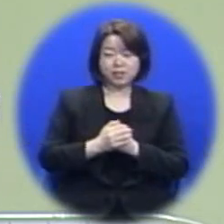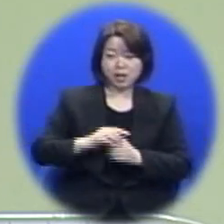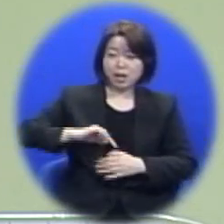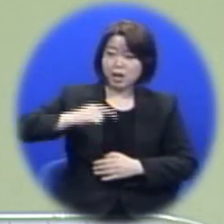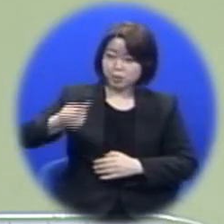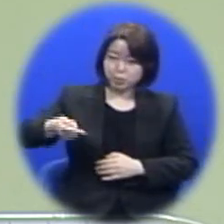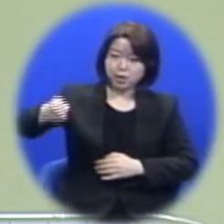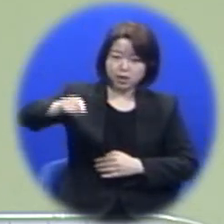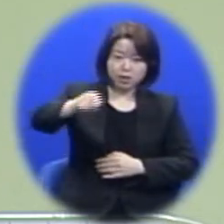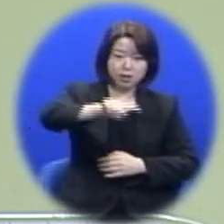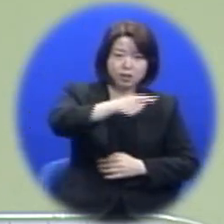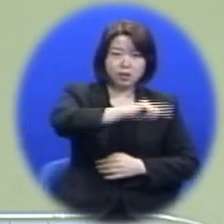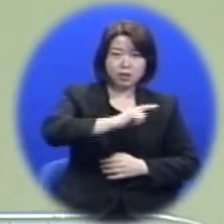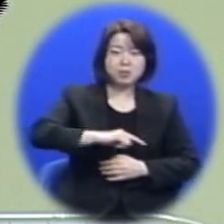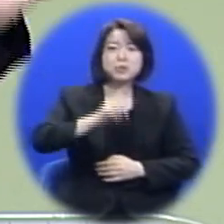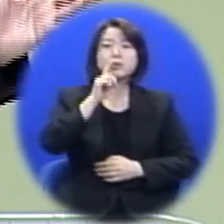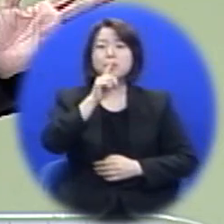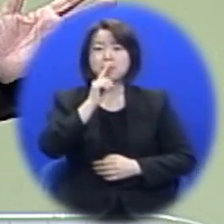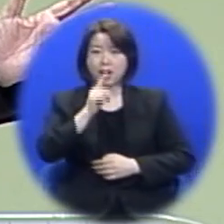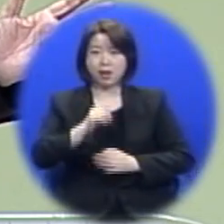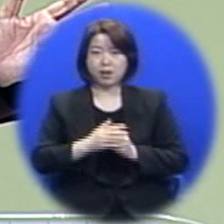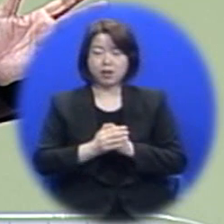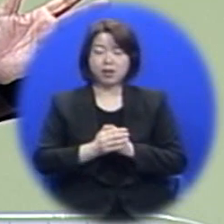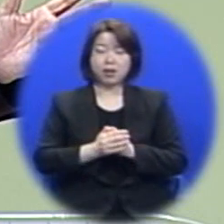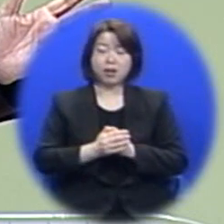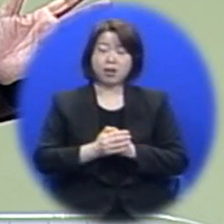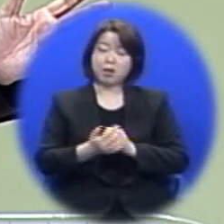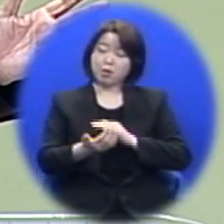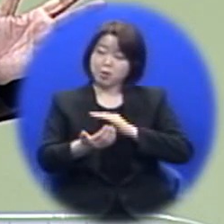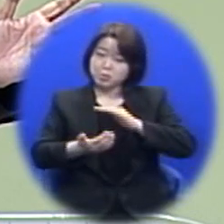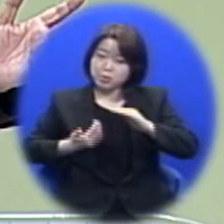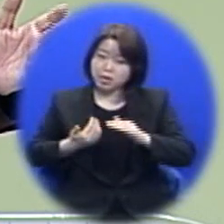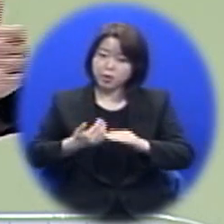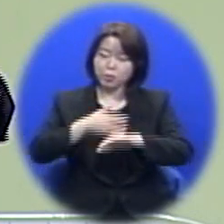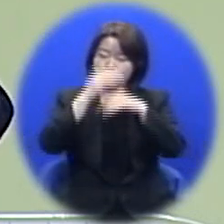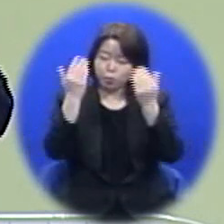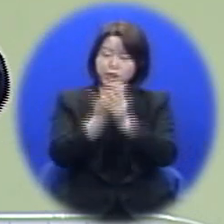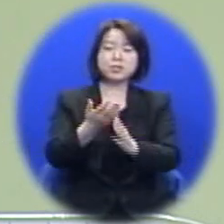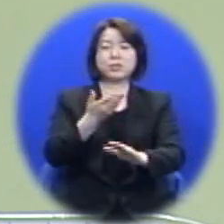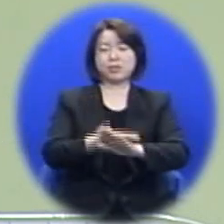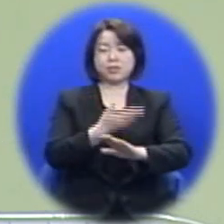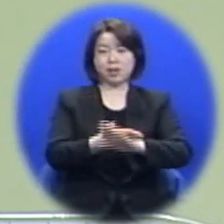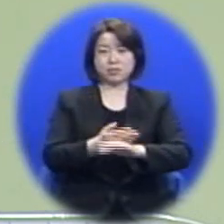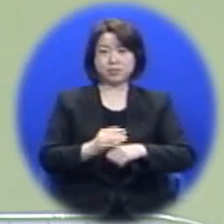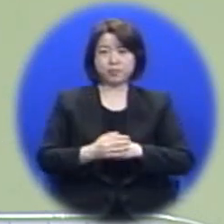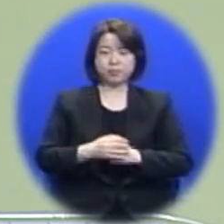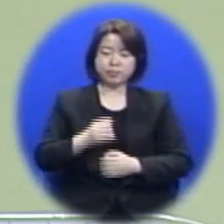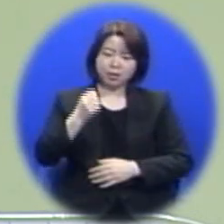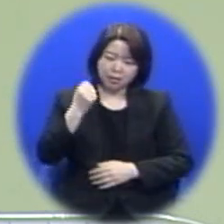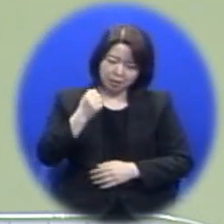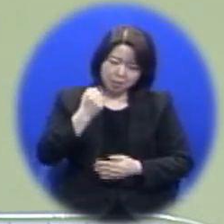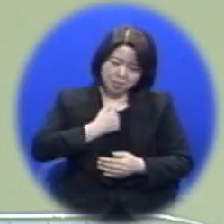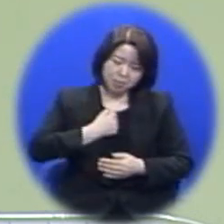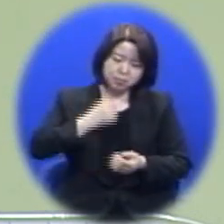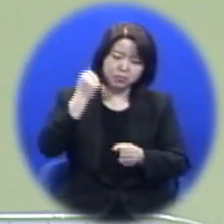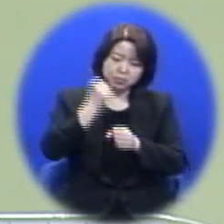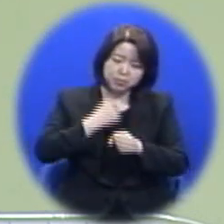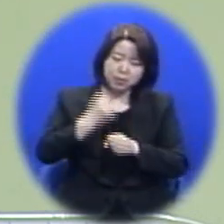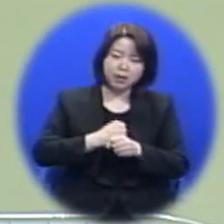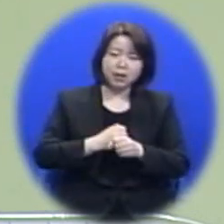했는데 지난번 과는 완전히 다른 이야기입니다 섭섭했던 1 상처받았던